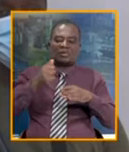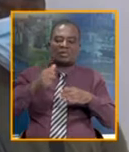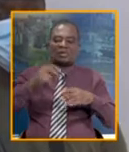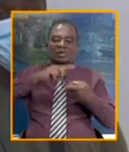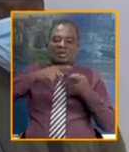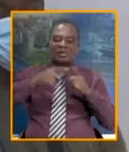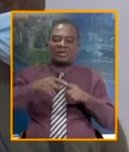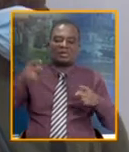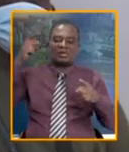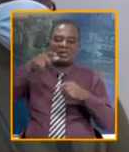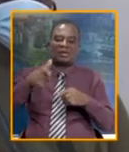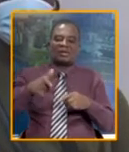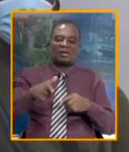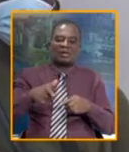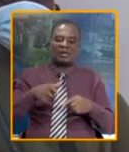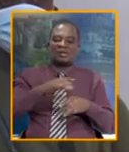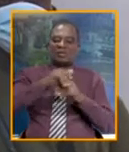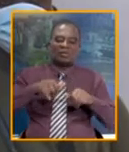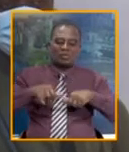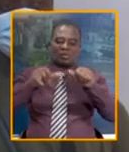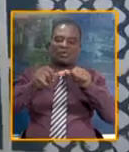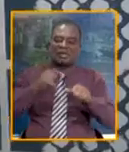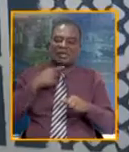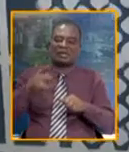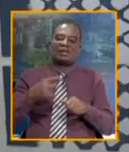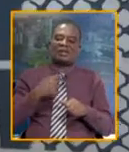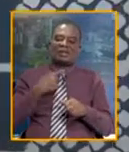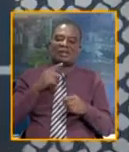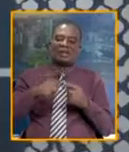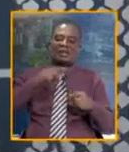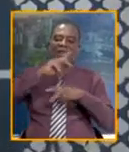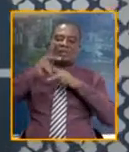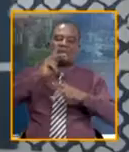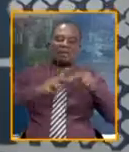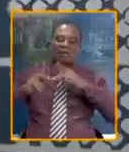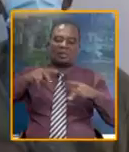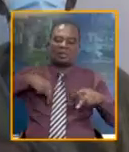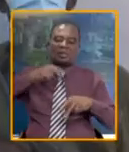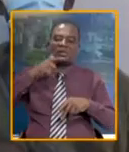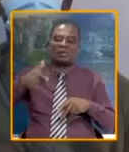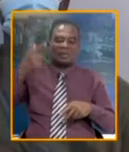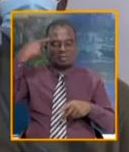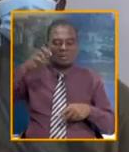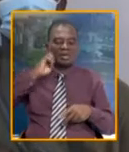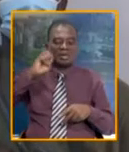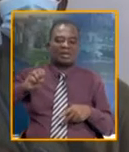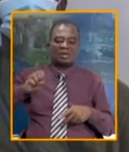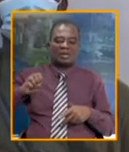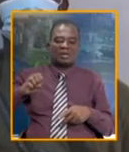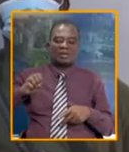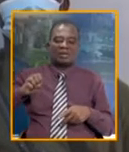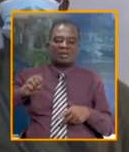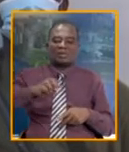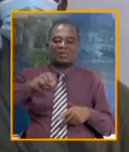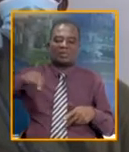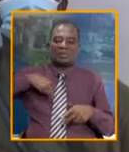Jusque-là, les investigations continuent. C'est le lieu de rappeler à la population que nous sommes là pour elle. Donc, on a